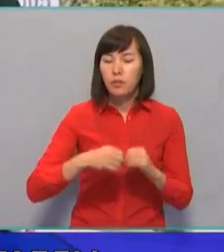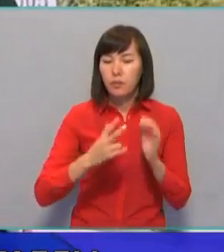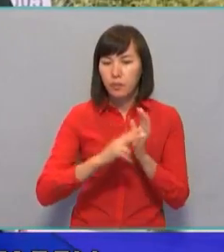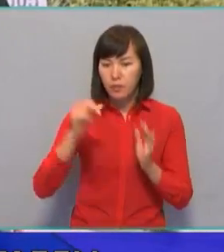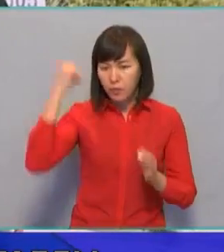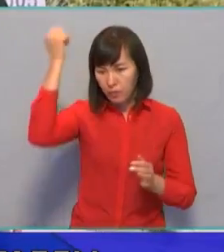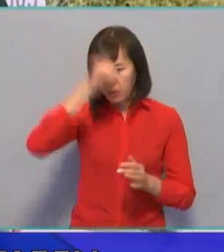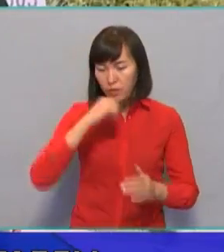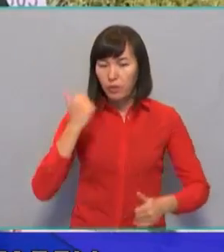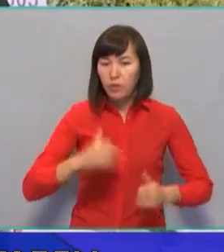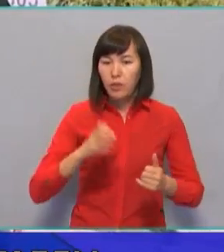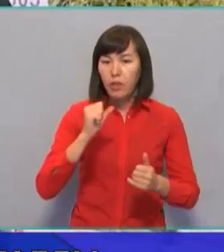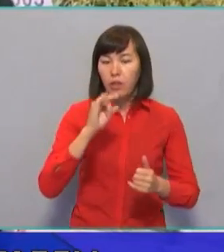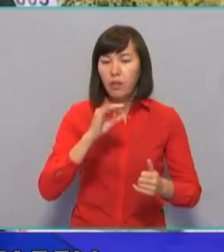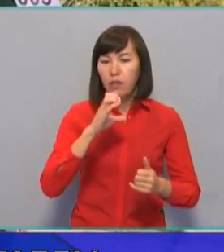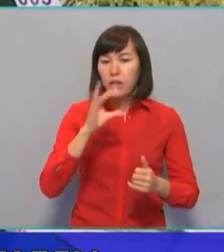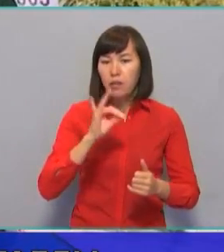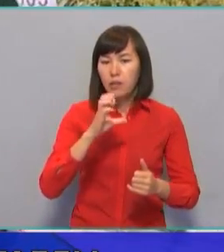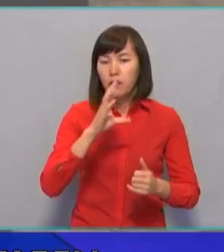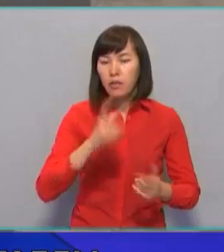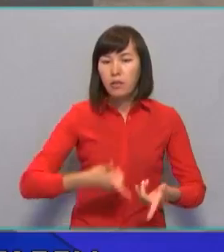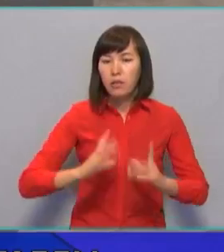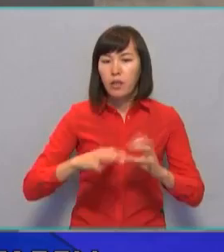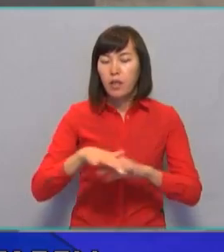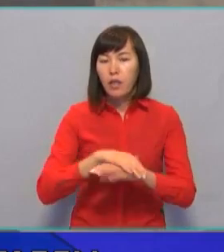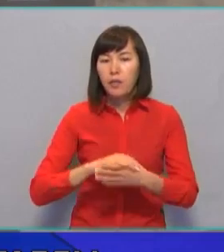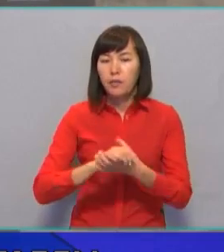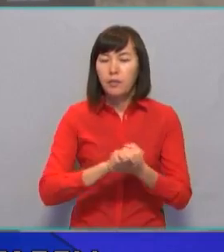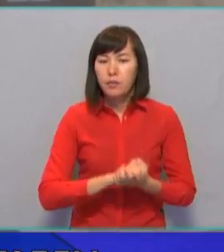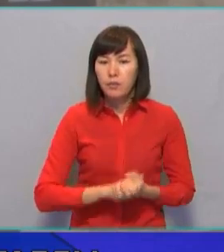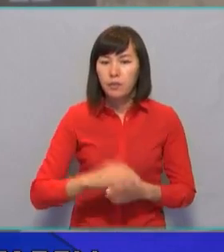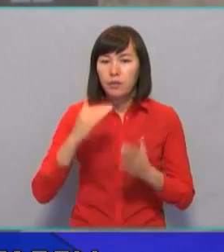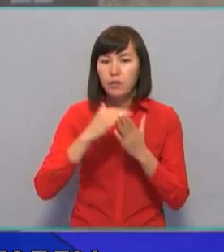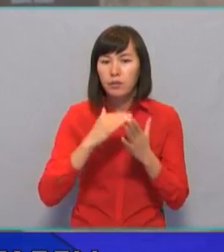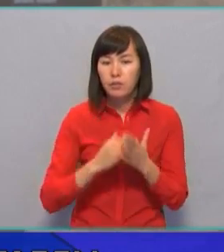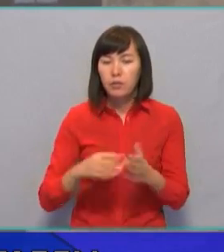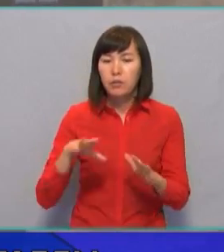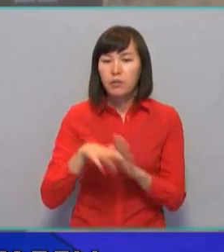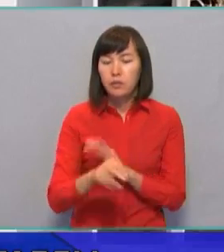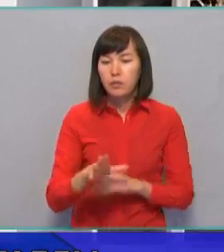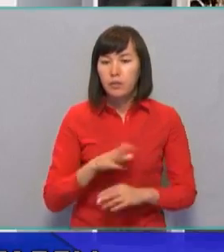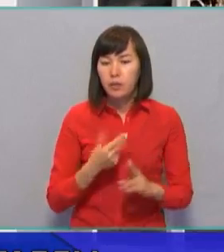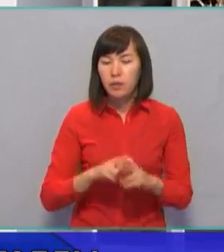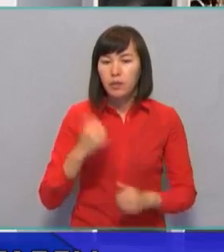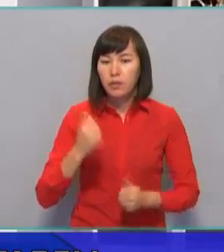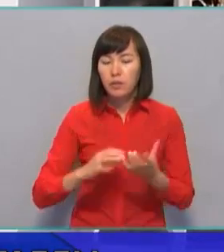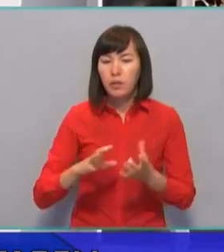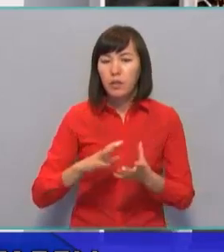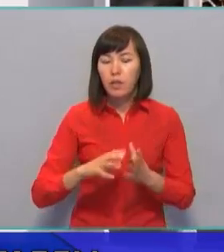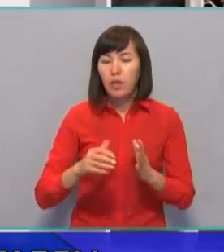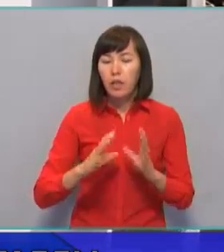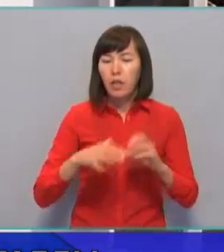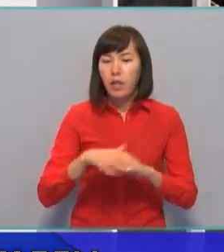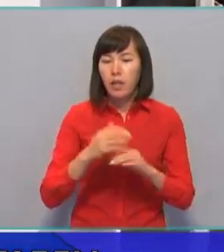2018 жылдан бері турнир ICCF спорттық ату түрлерінен халықаралық федерациясының күнтізбелік жоспарына енгізілген. Бұл жарысқа әлемнің 6